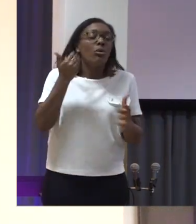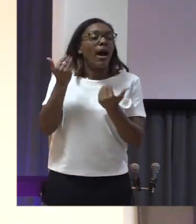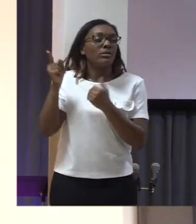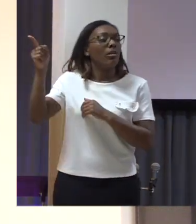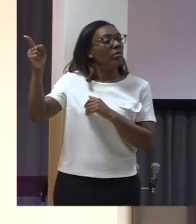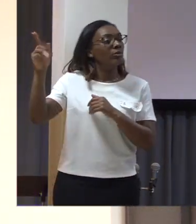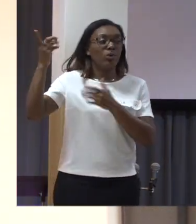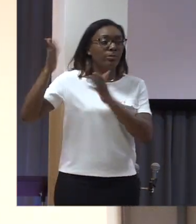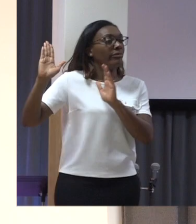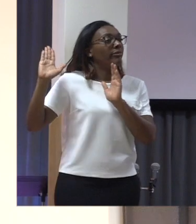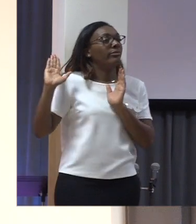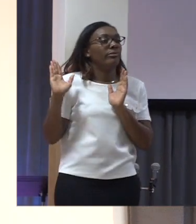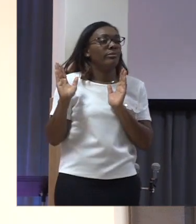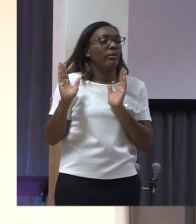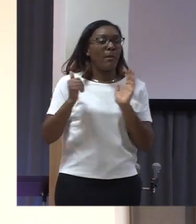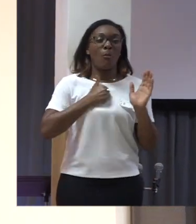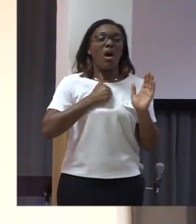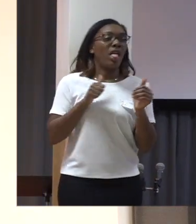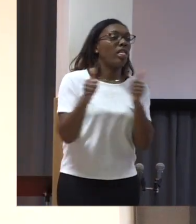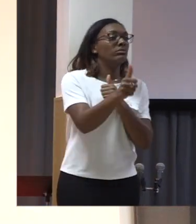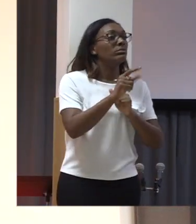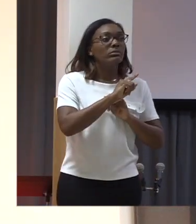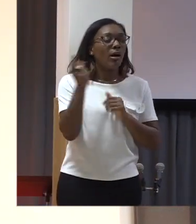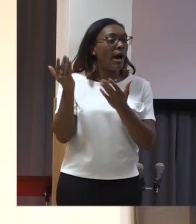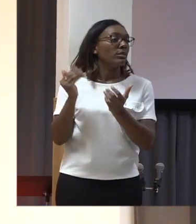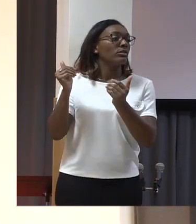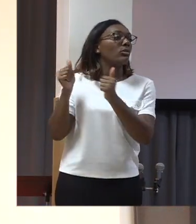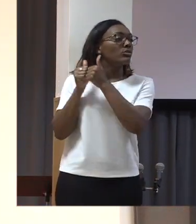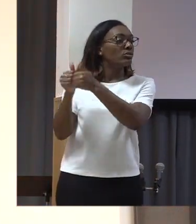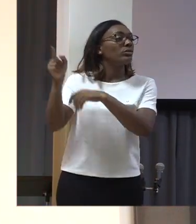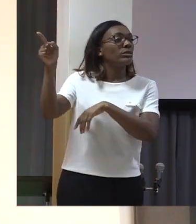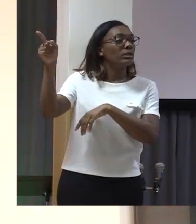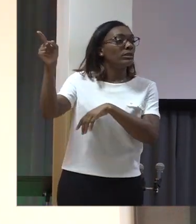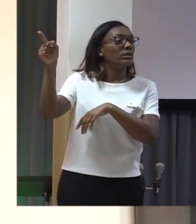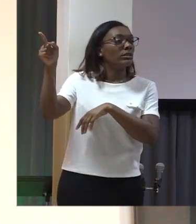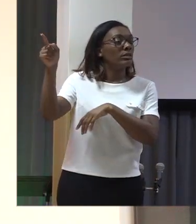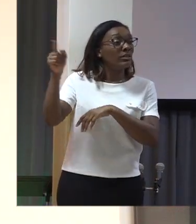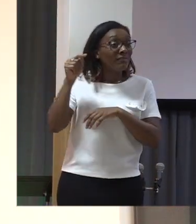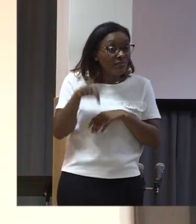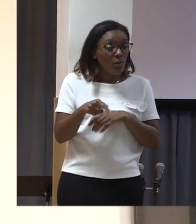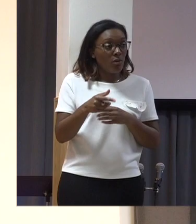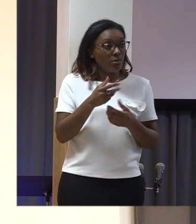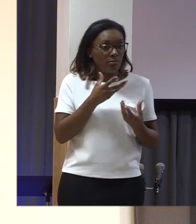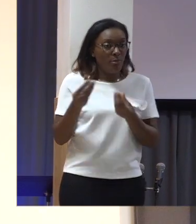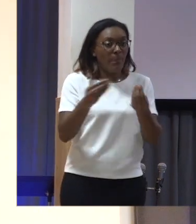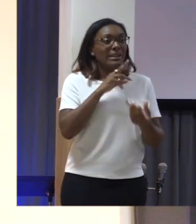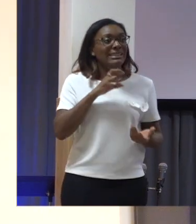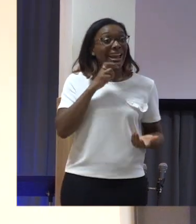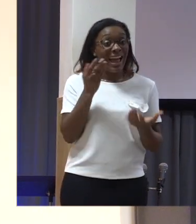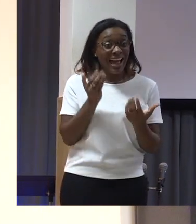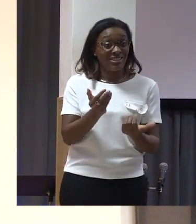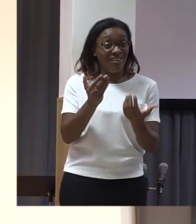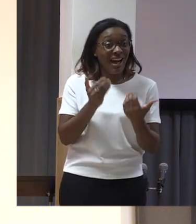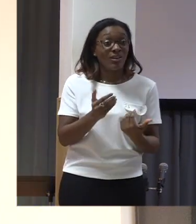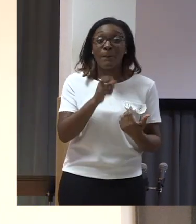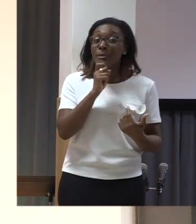d'attendre. Israël devait attendre que Dieu instaure la monarchie parce qu'il n'était pas encore